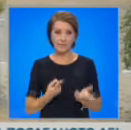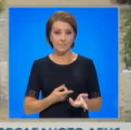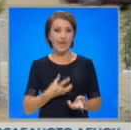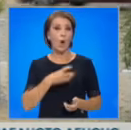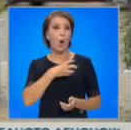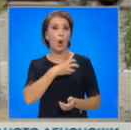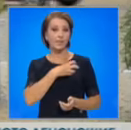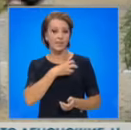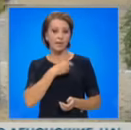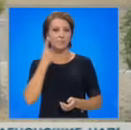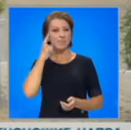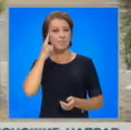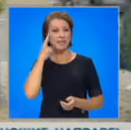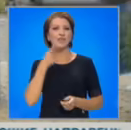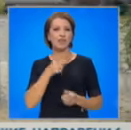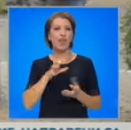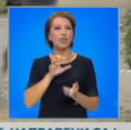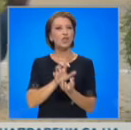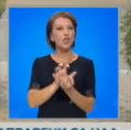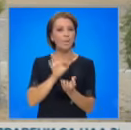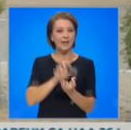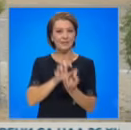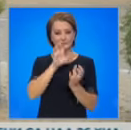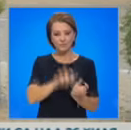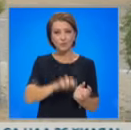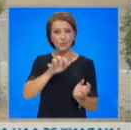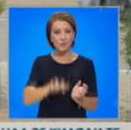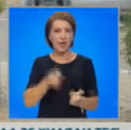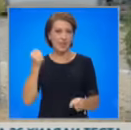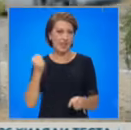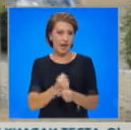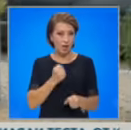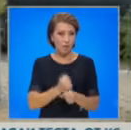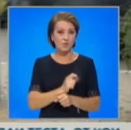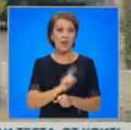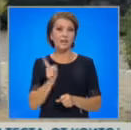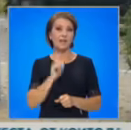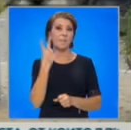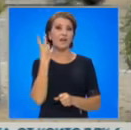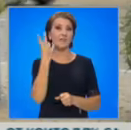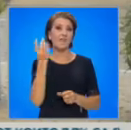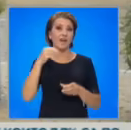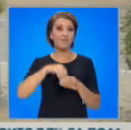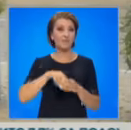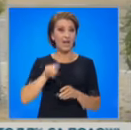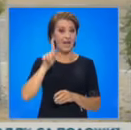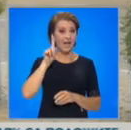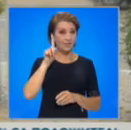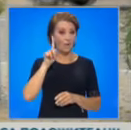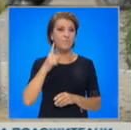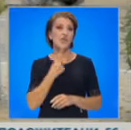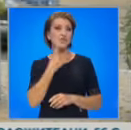топката нарочно се тупа, за да може изборите да не са две в едно. В крайна сметка, след 2 часа и половина сериозни